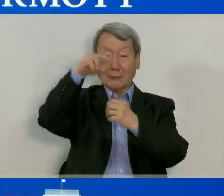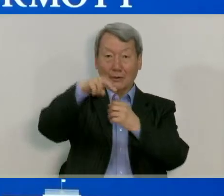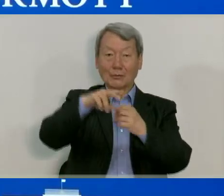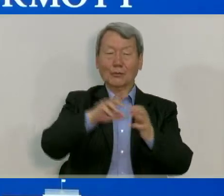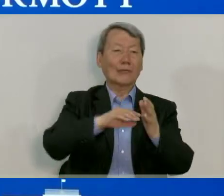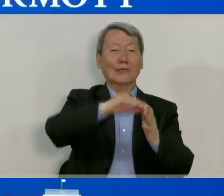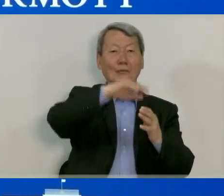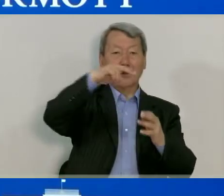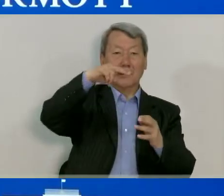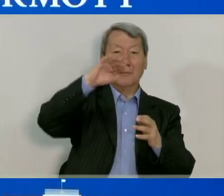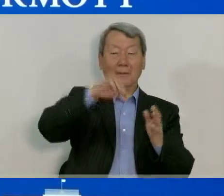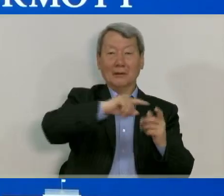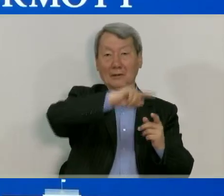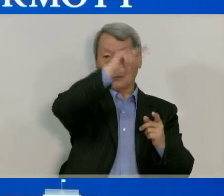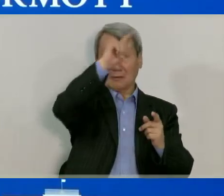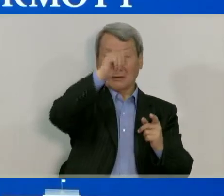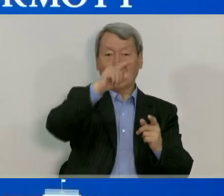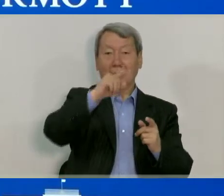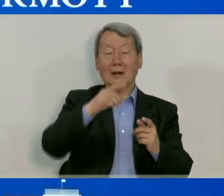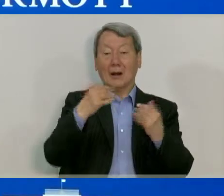болду.